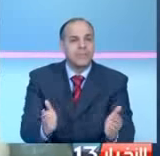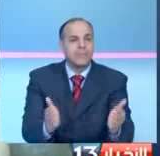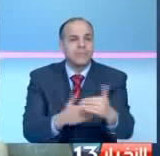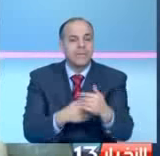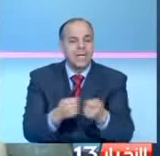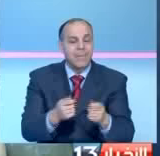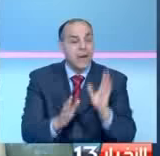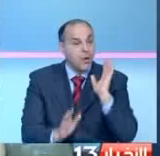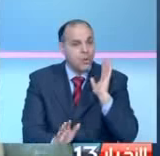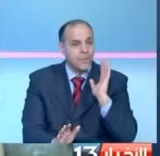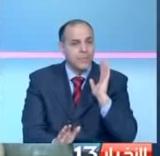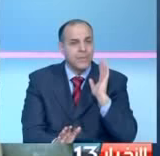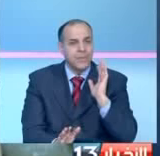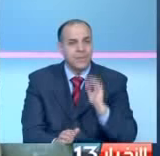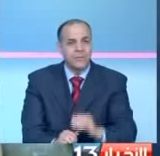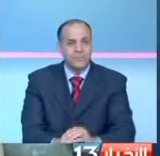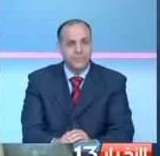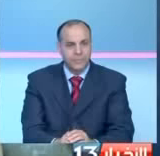البرودوي، إيصال